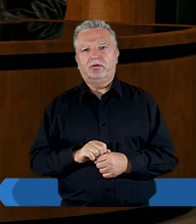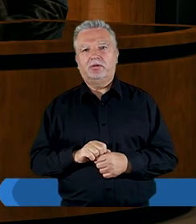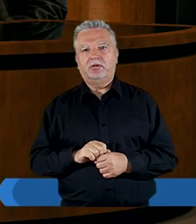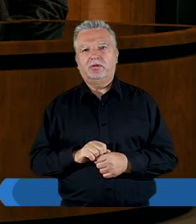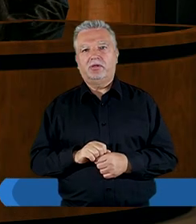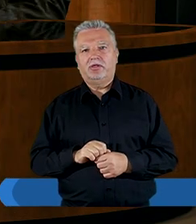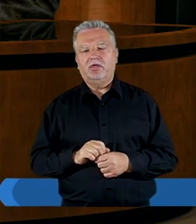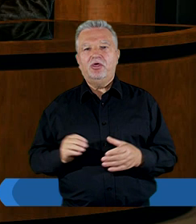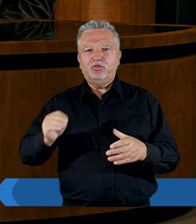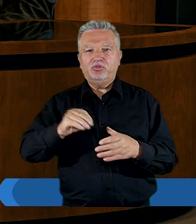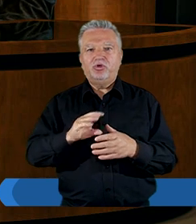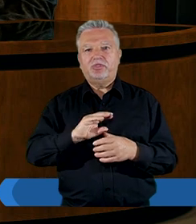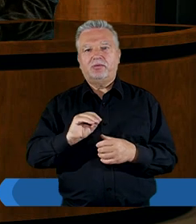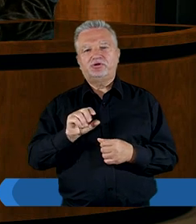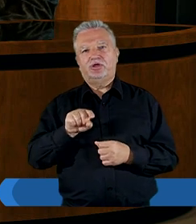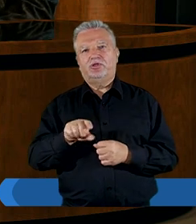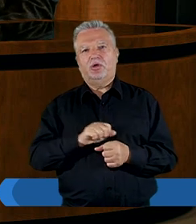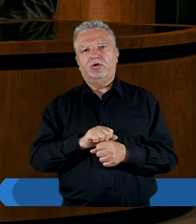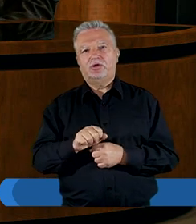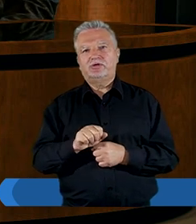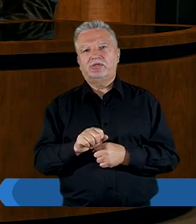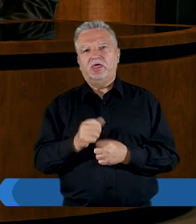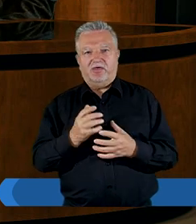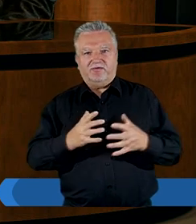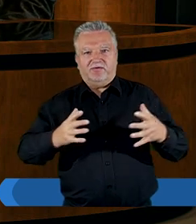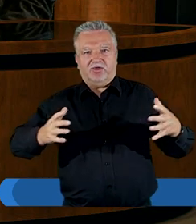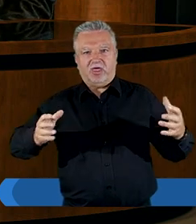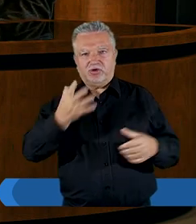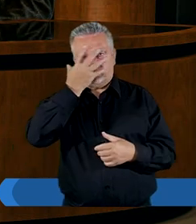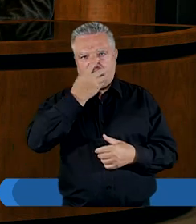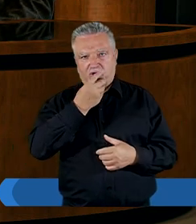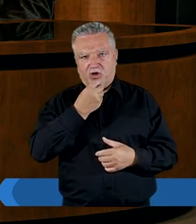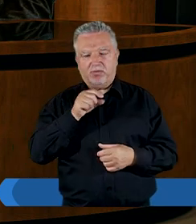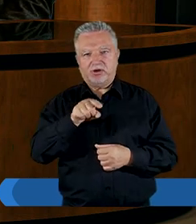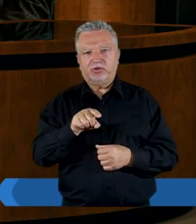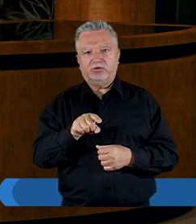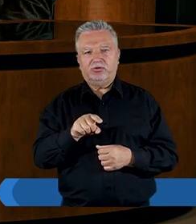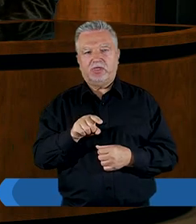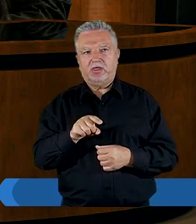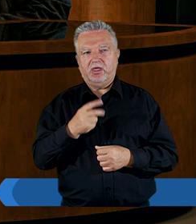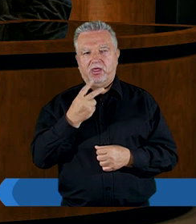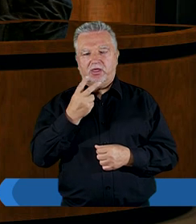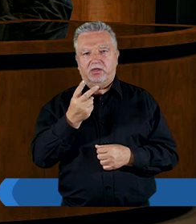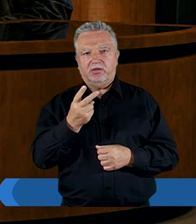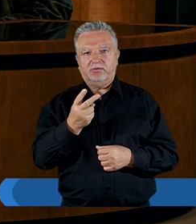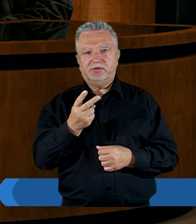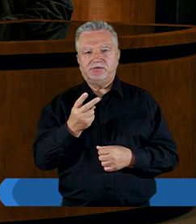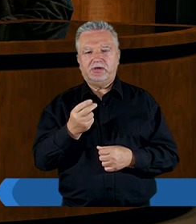jeszcze dodała, że to jest troszeczkę większy obraz, bo tutaj mi się klaruje taka wizja